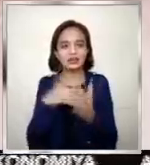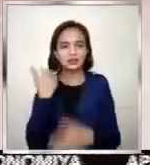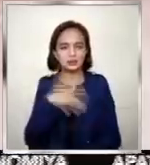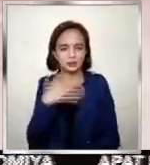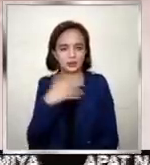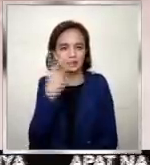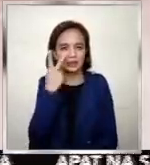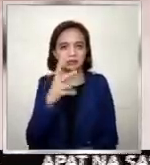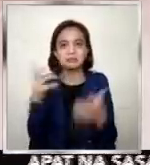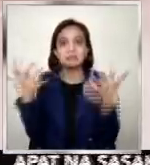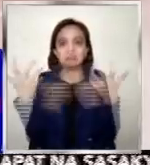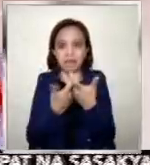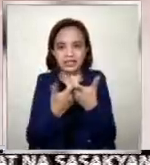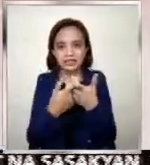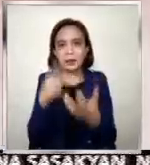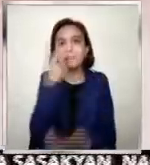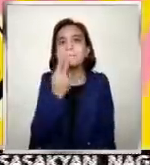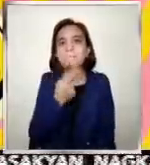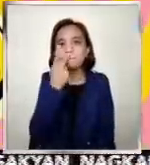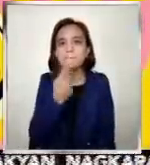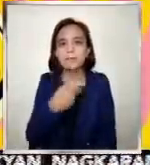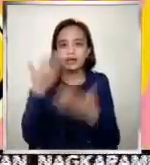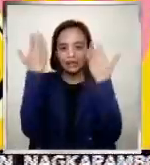sa pink hair ng BTS rapper na si Suga.